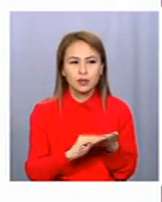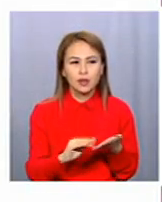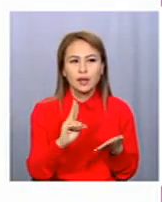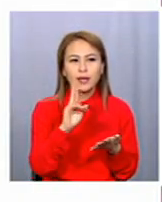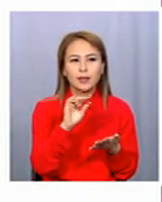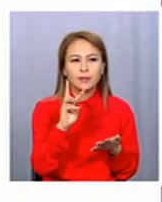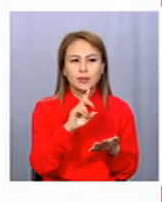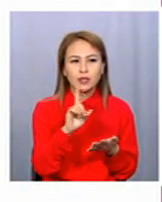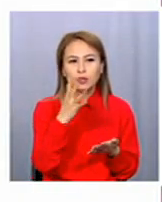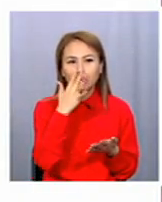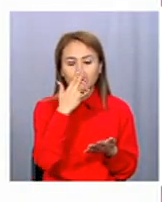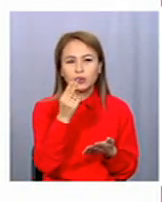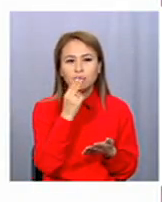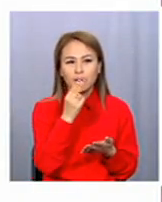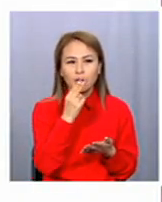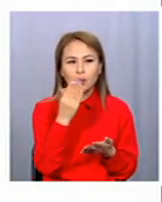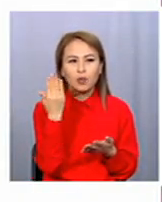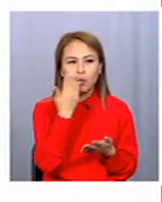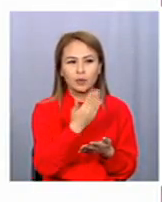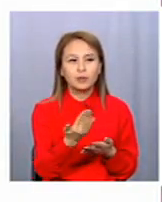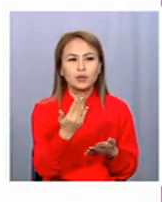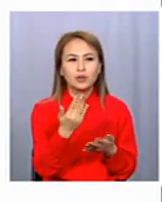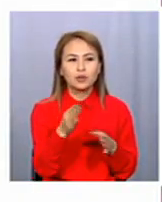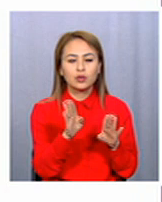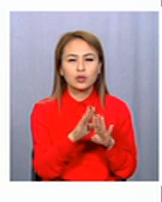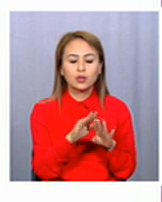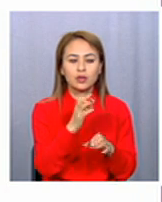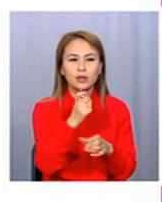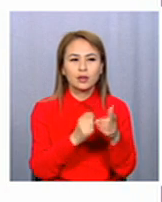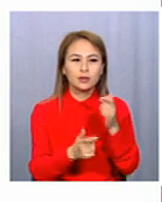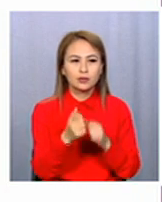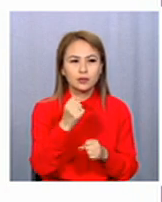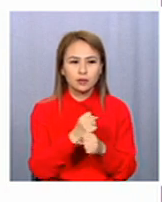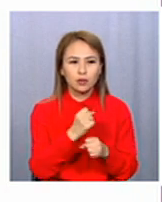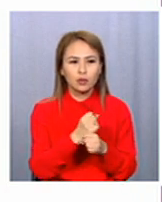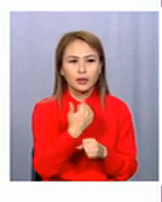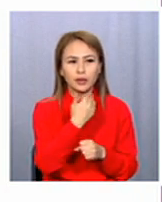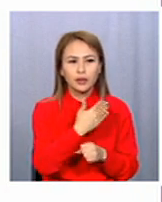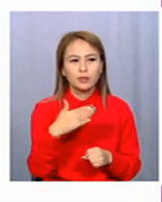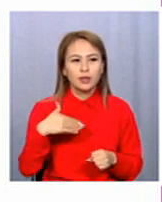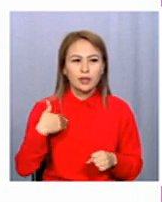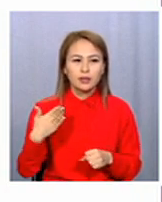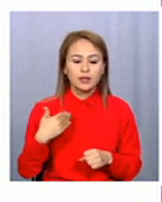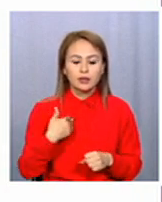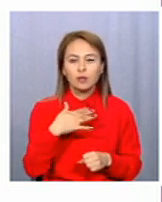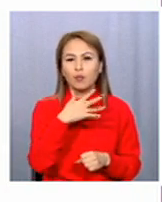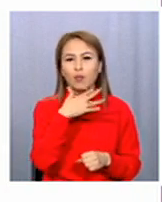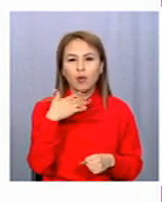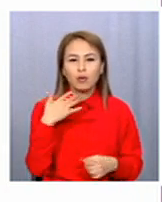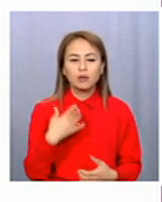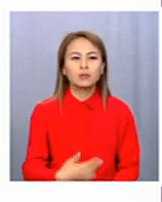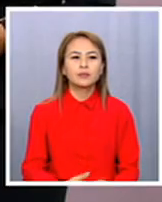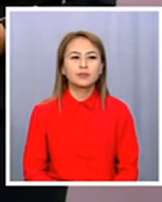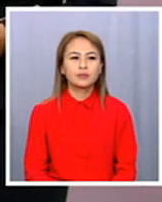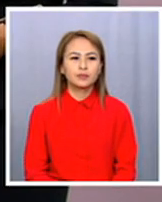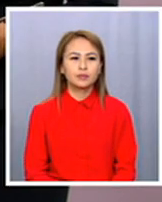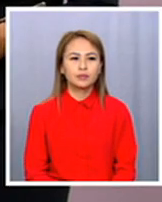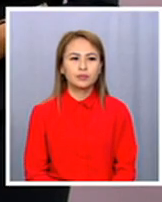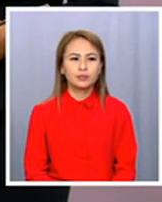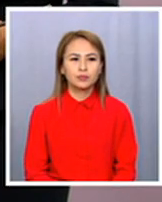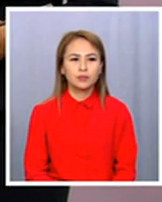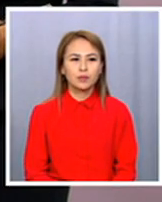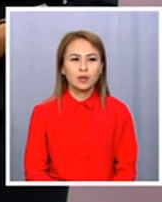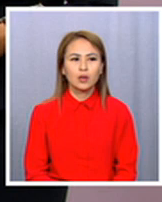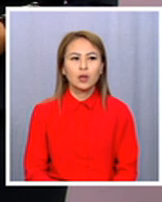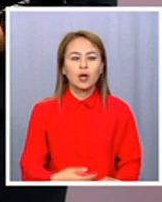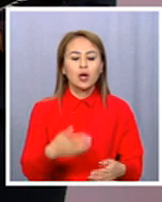Қымыз ұлттық тағам. Ол бие сүтінен жасалады. Оның емдік қасиеті мол. Сөйлемдерді